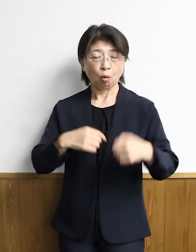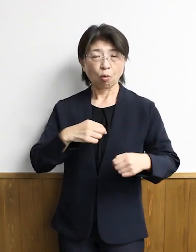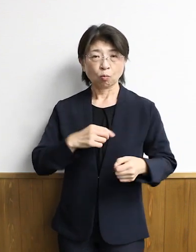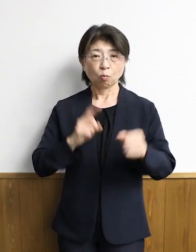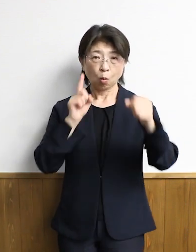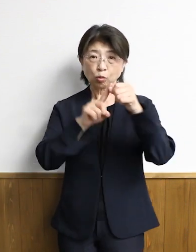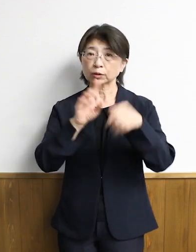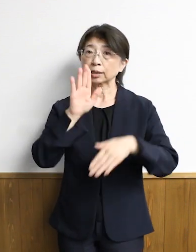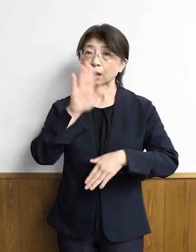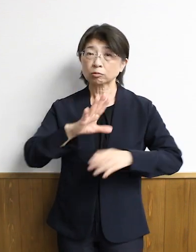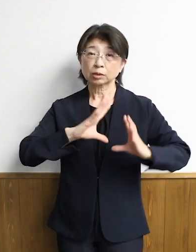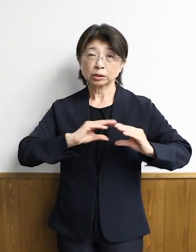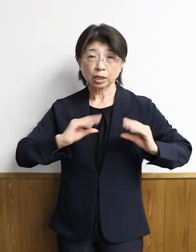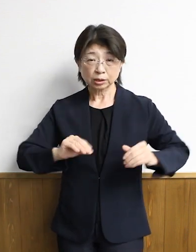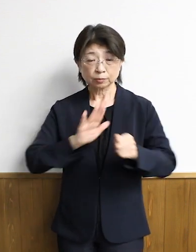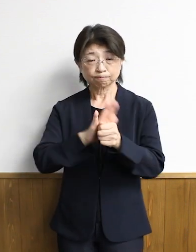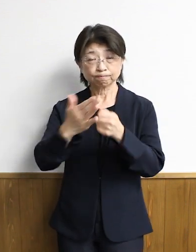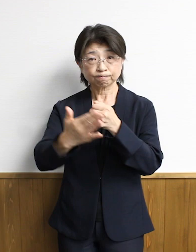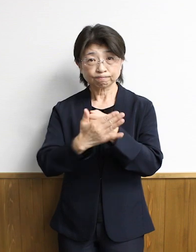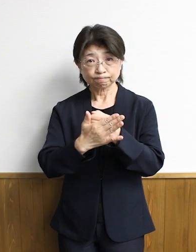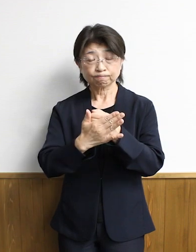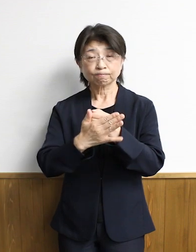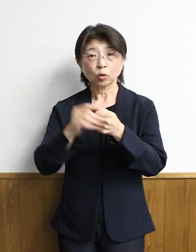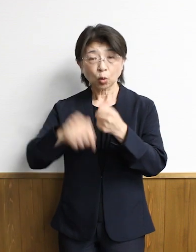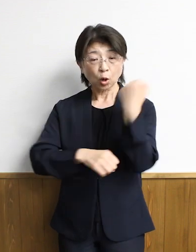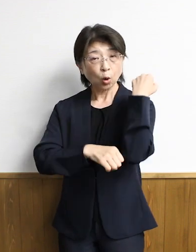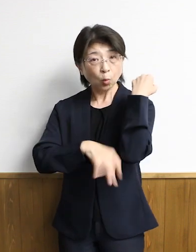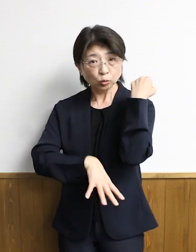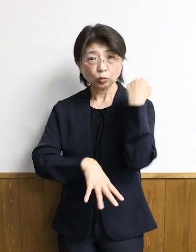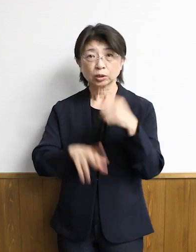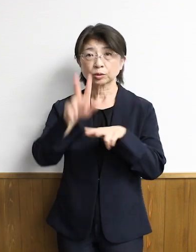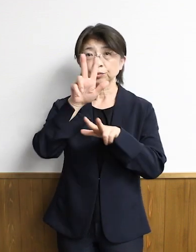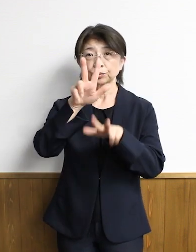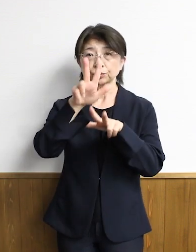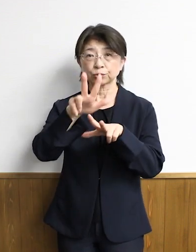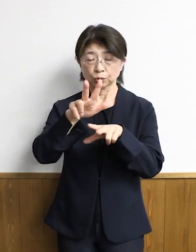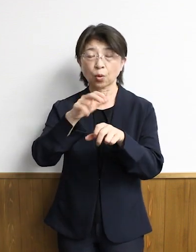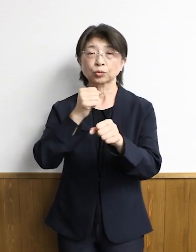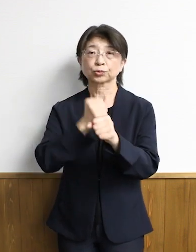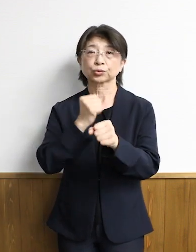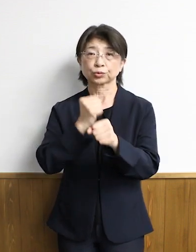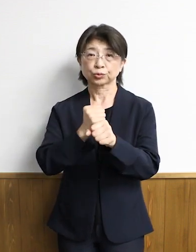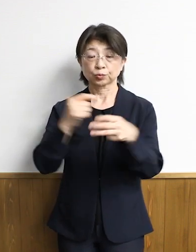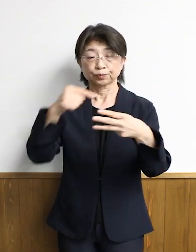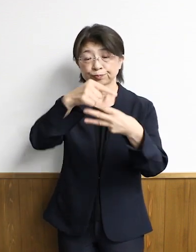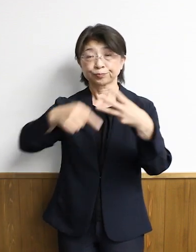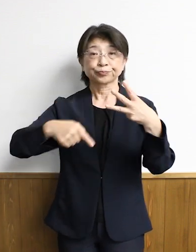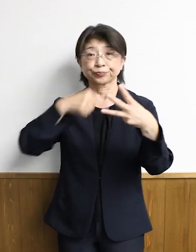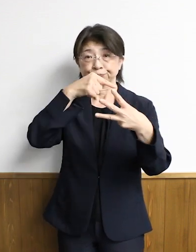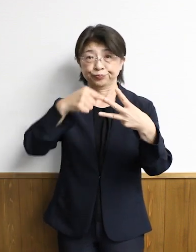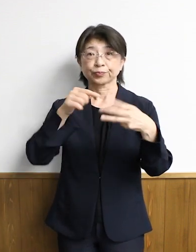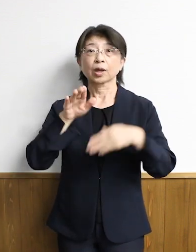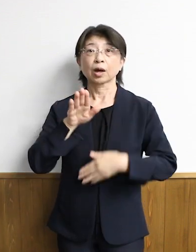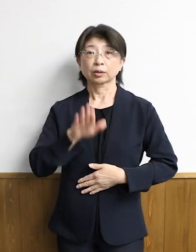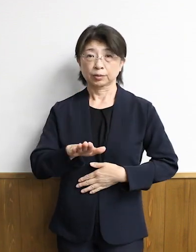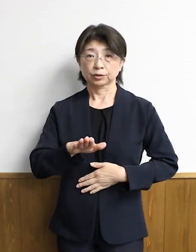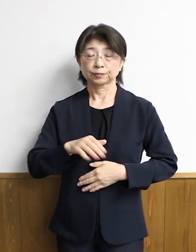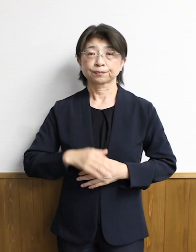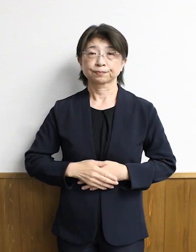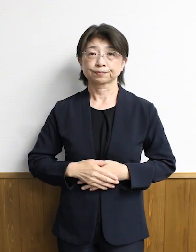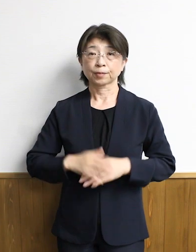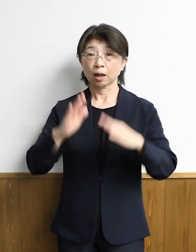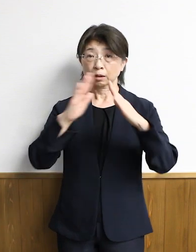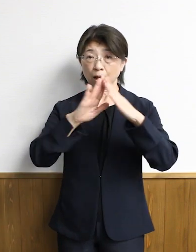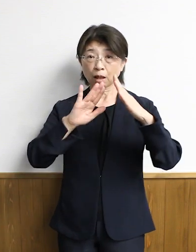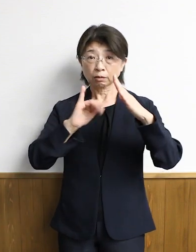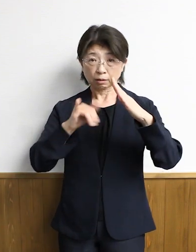の3つの視点からそれぞれのルールを考えることでございますまた各家庭におい